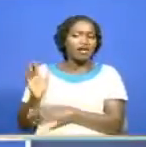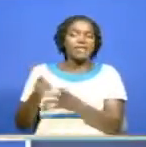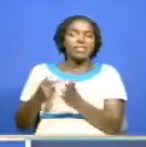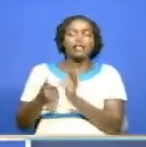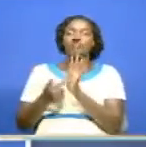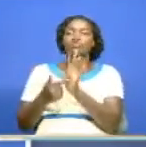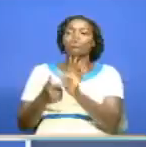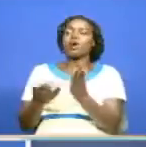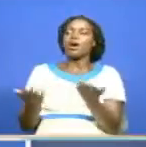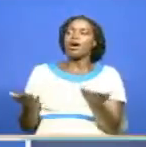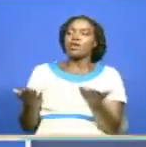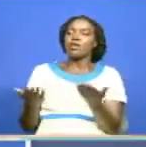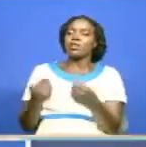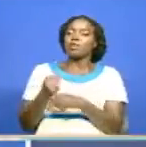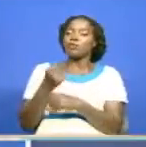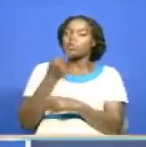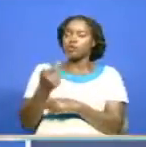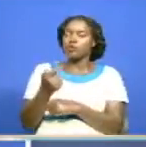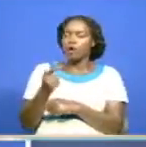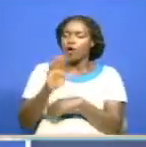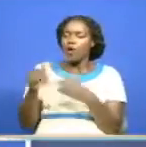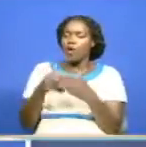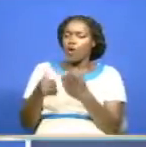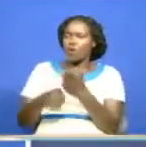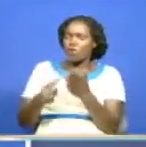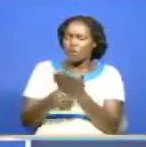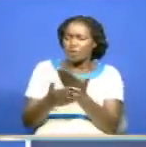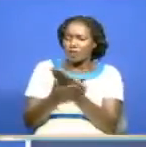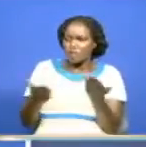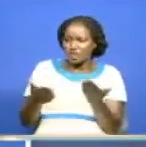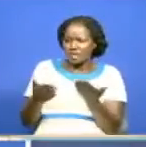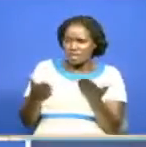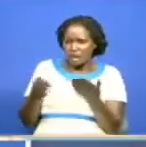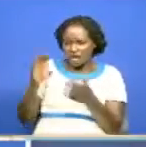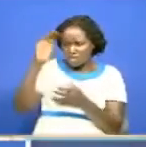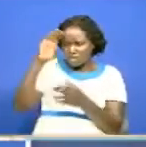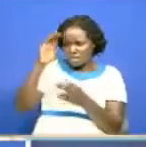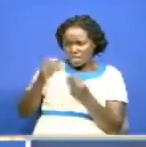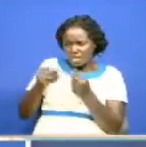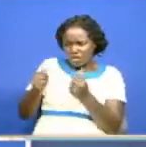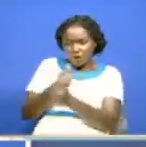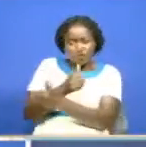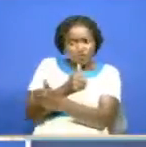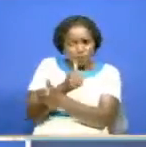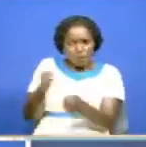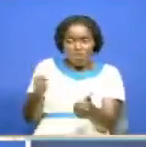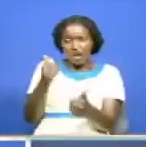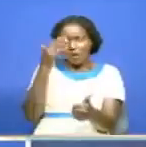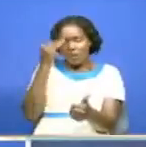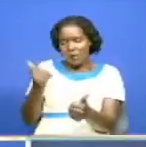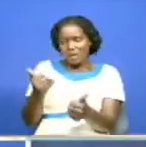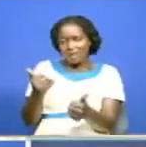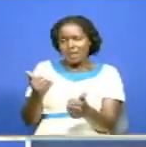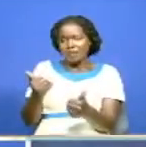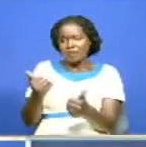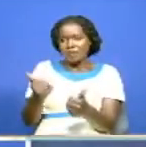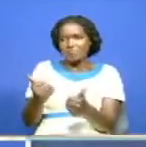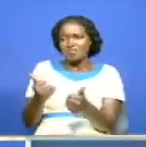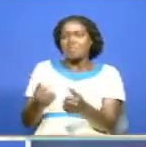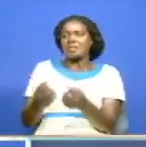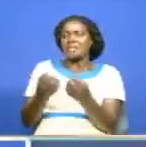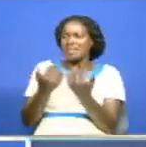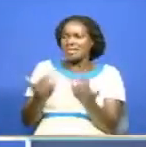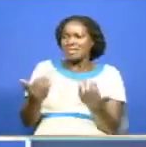jinsi ambavyo watahakikisha ya kwamba haya mambo yanaangaliwa visawasawa, kwa sababu tumeonelea mambo ambayo yametupeleka kwa